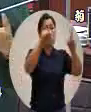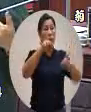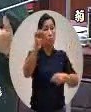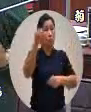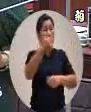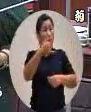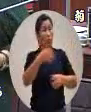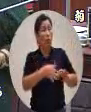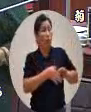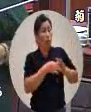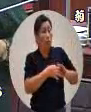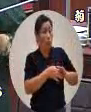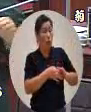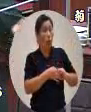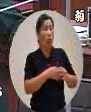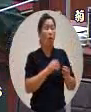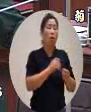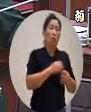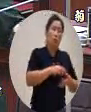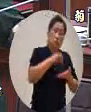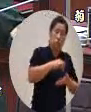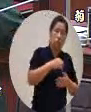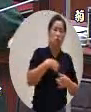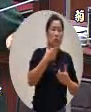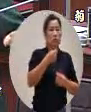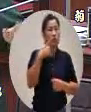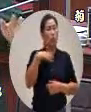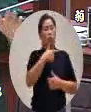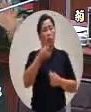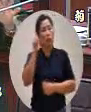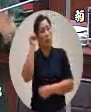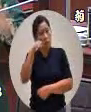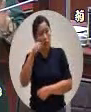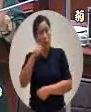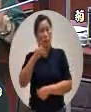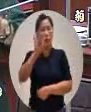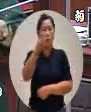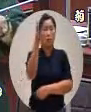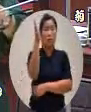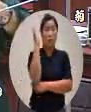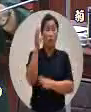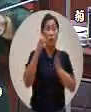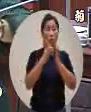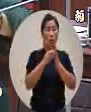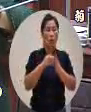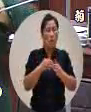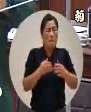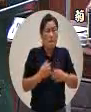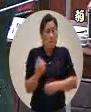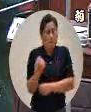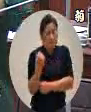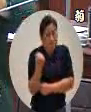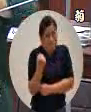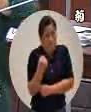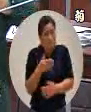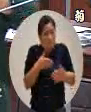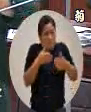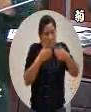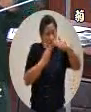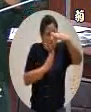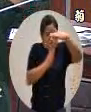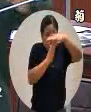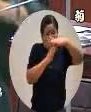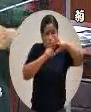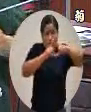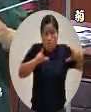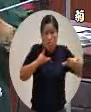我也很同意我也期待我的財政局正義最大可能把歷史